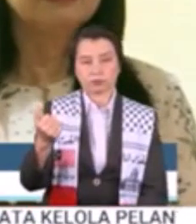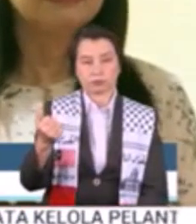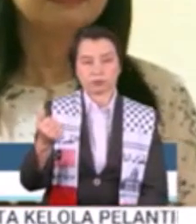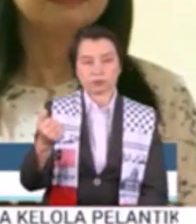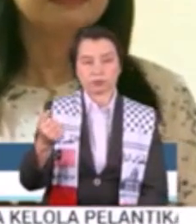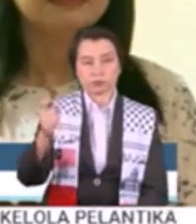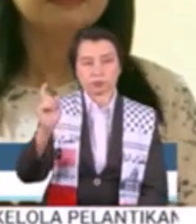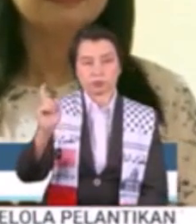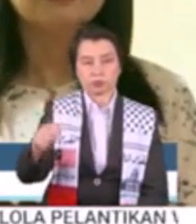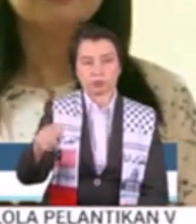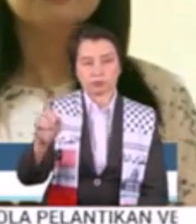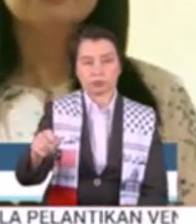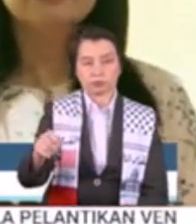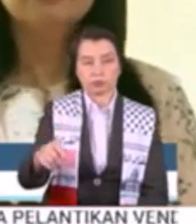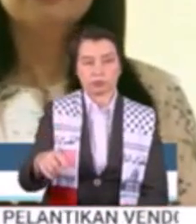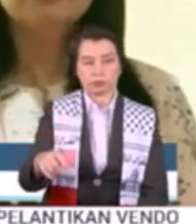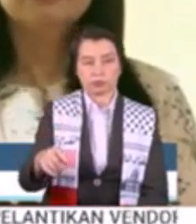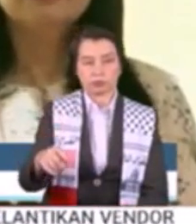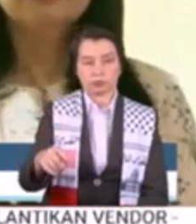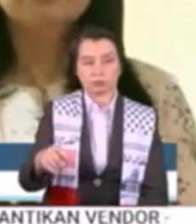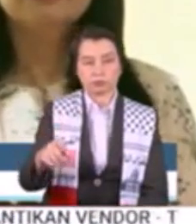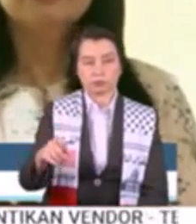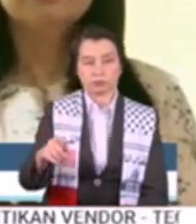perlu diberi satu